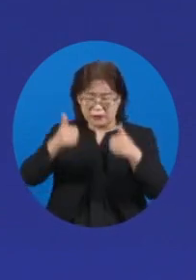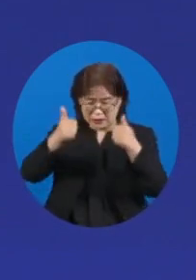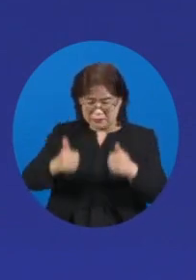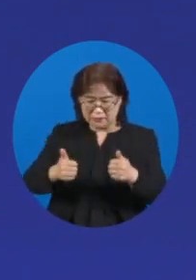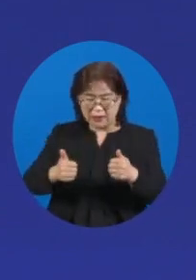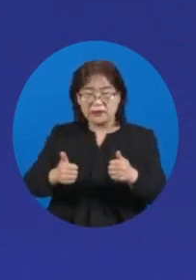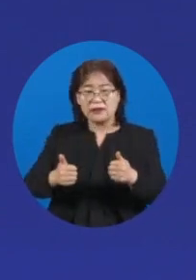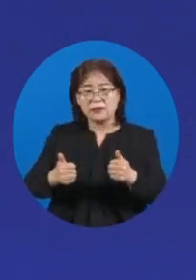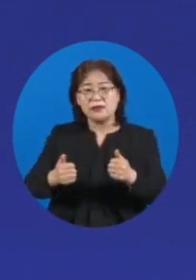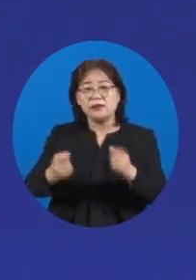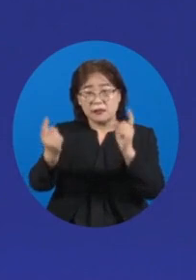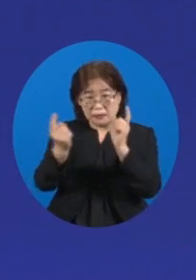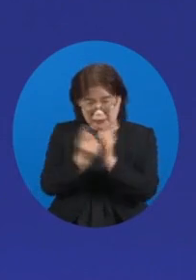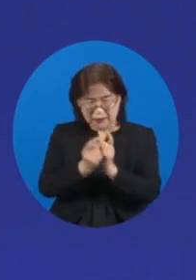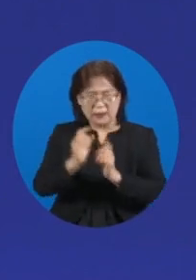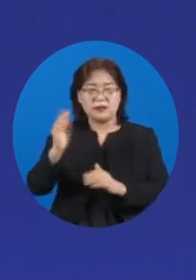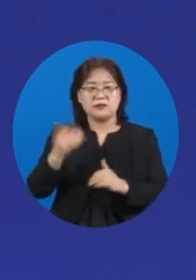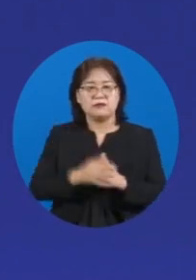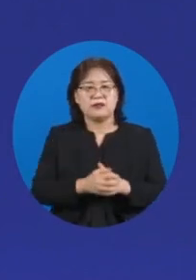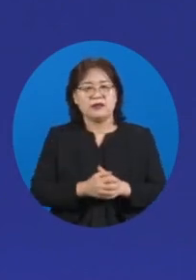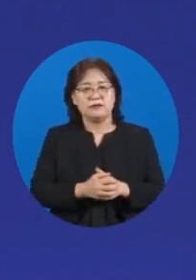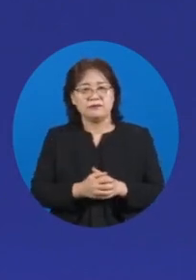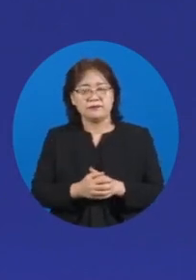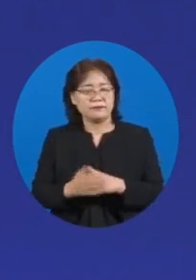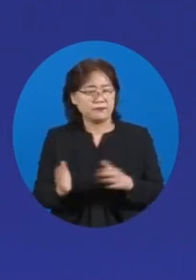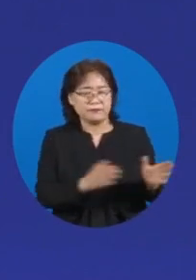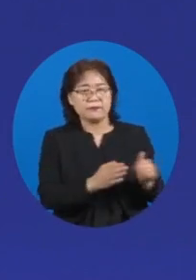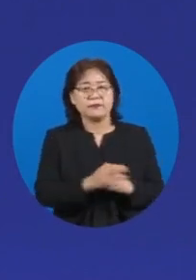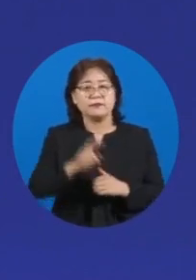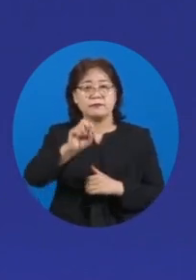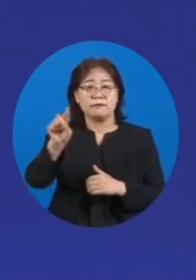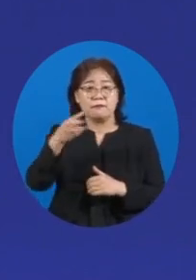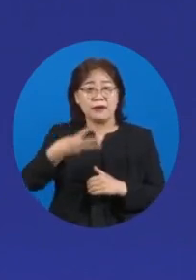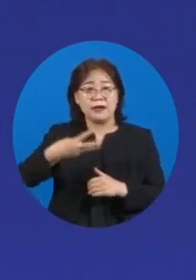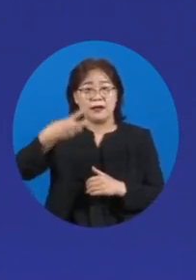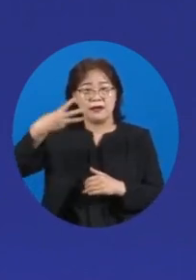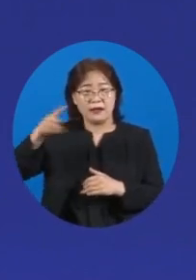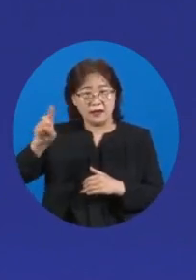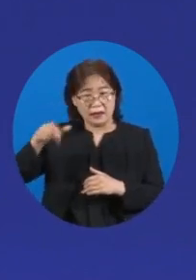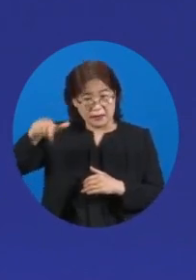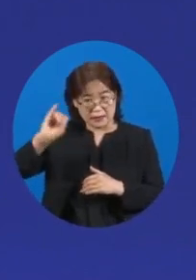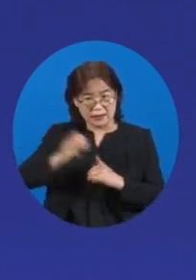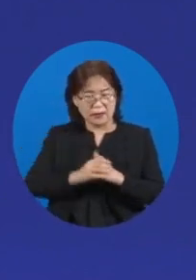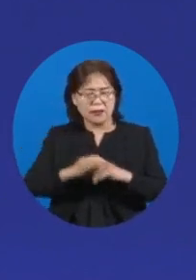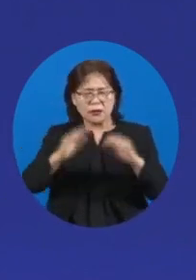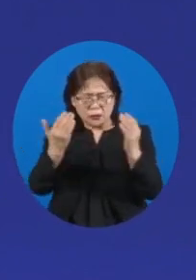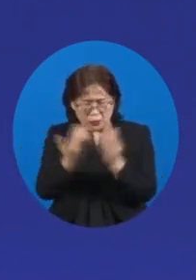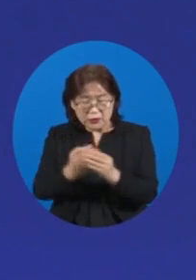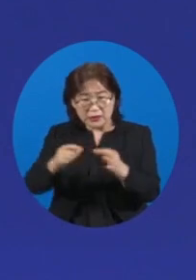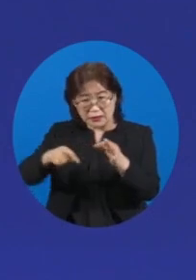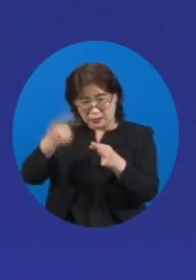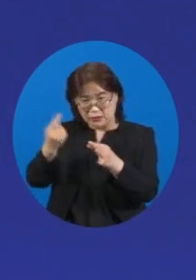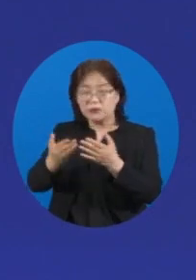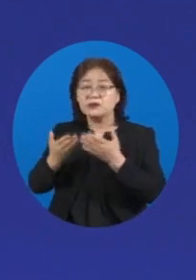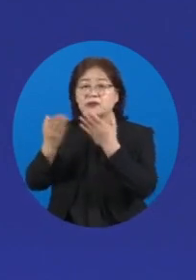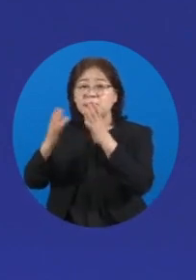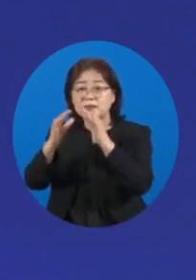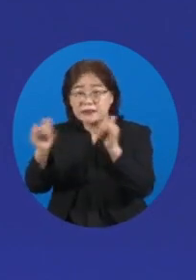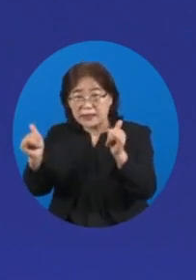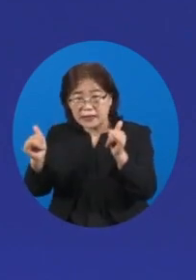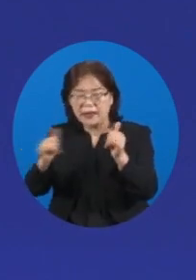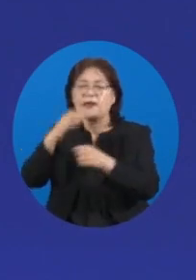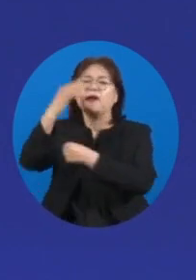보게 되면 자 말라기 3장 은 십일조에 관한 말씀이 잖아요 온전한 십일조를 드리는 자에게